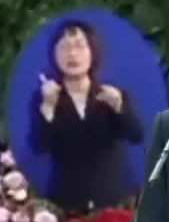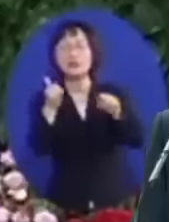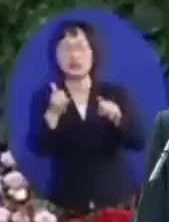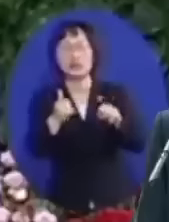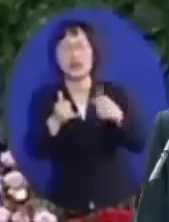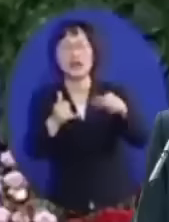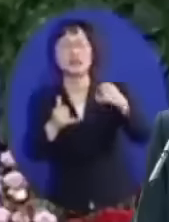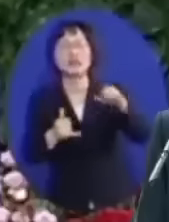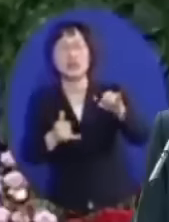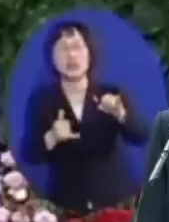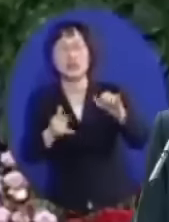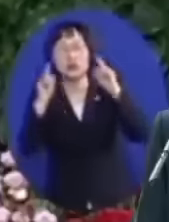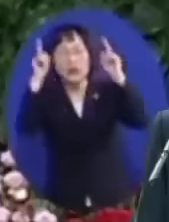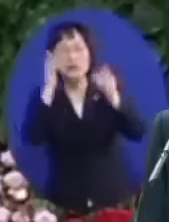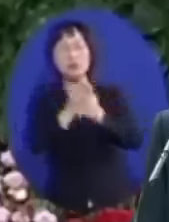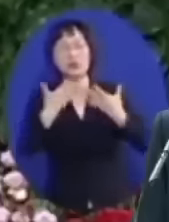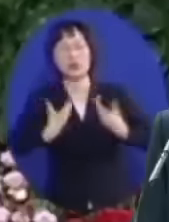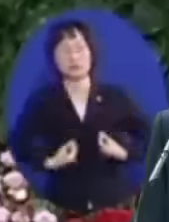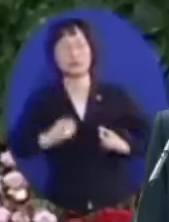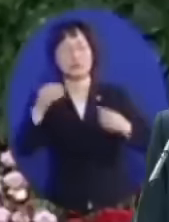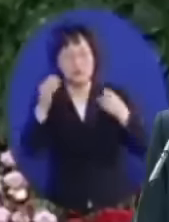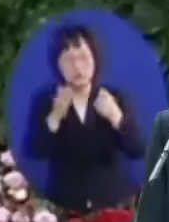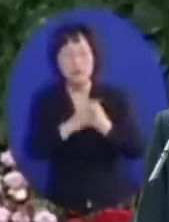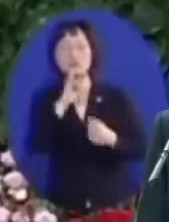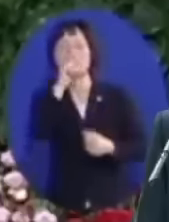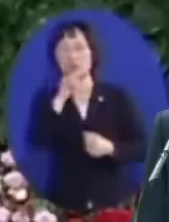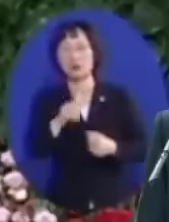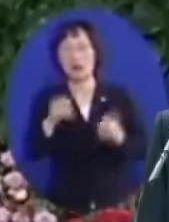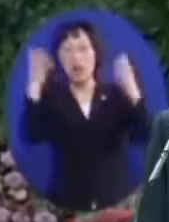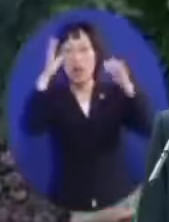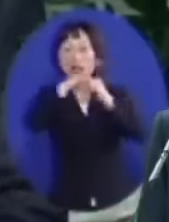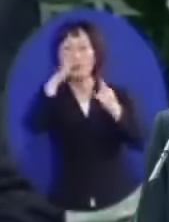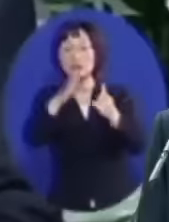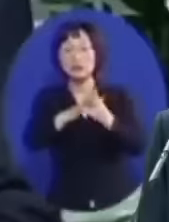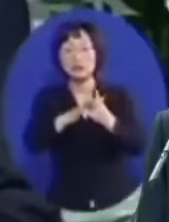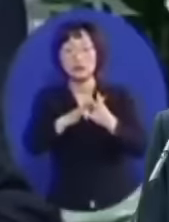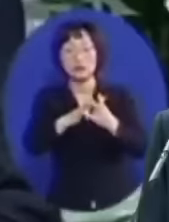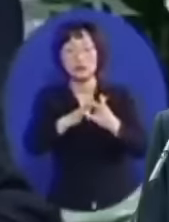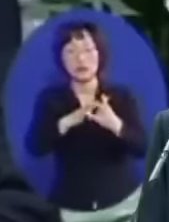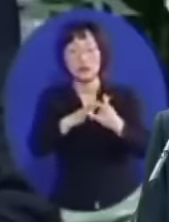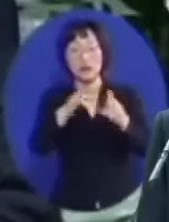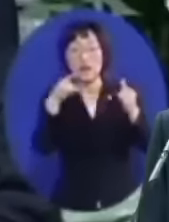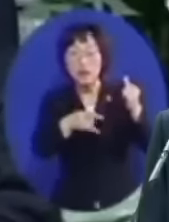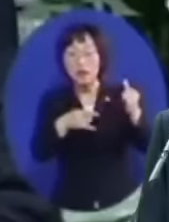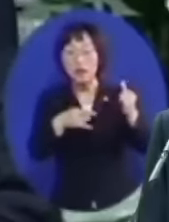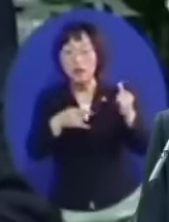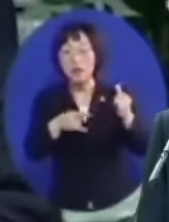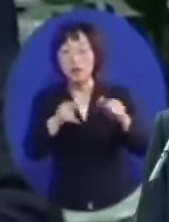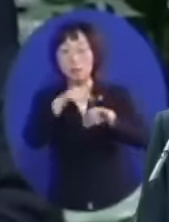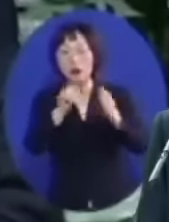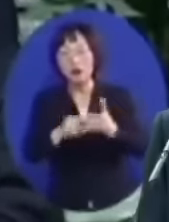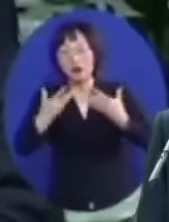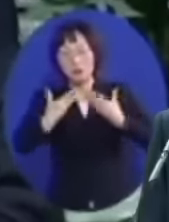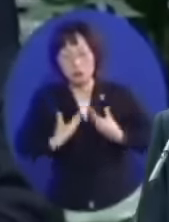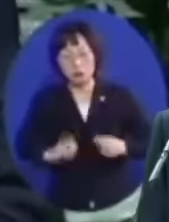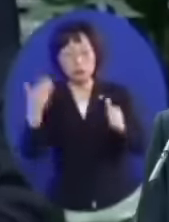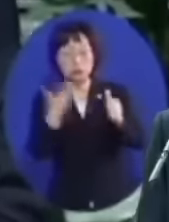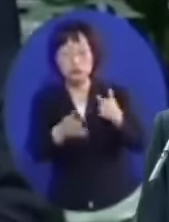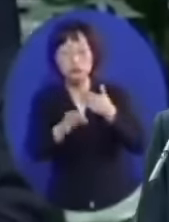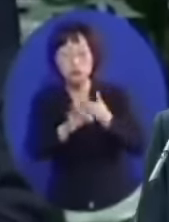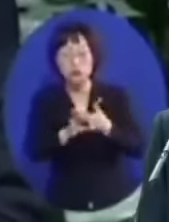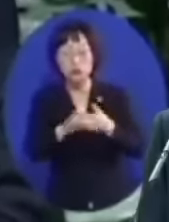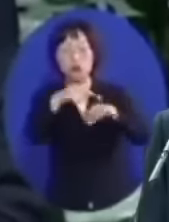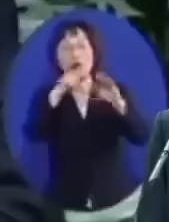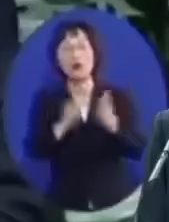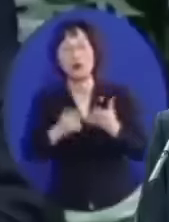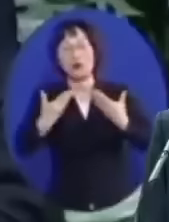낙심할까 함이라 이렇게 말하는 것입니다. 어린아이들을 낙심하게 만들면